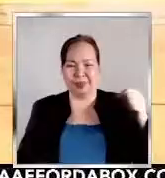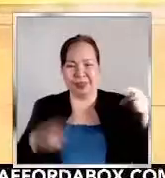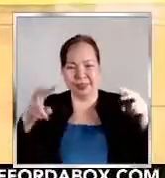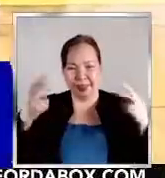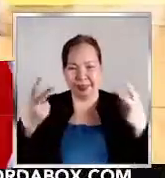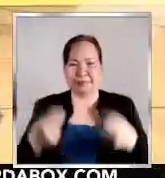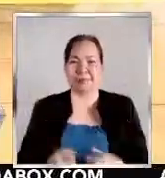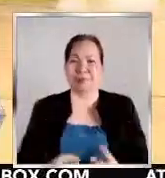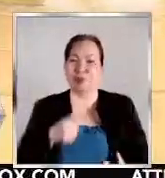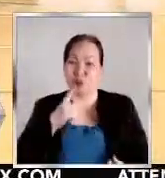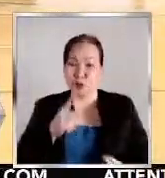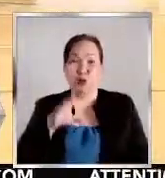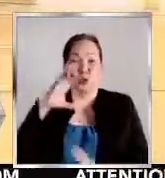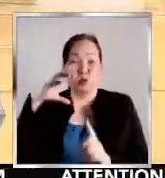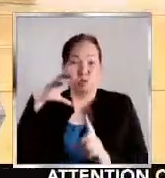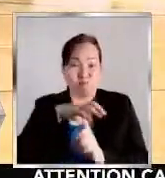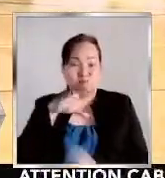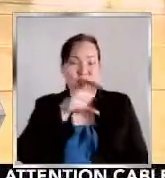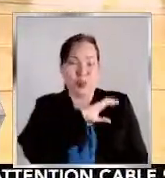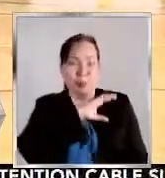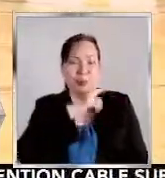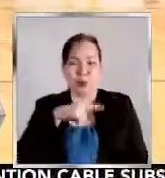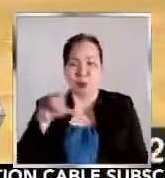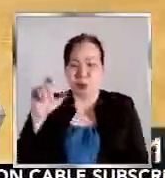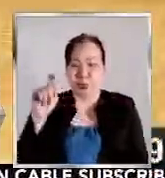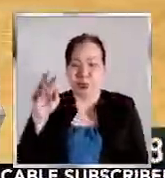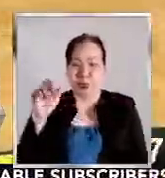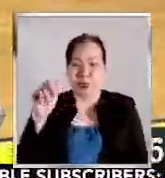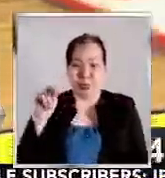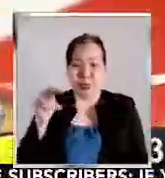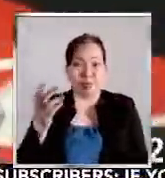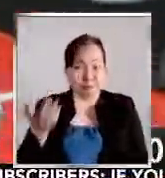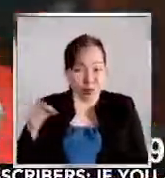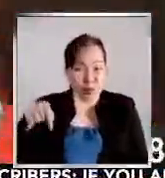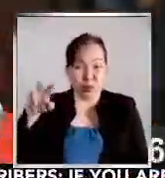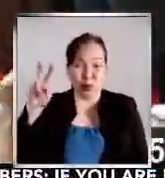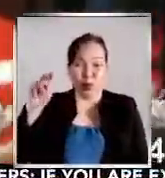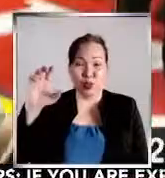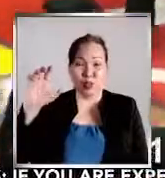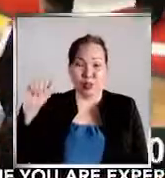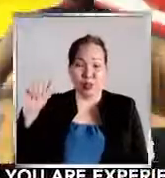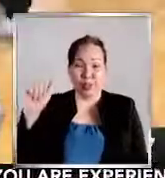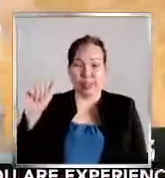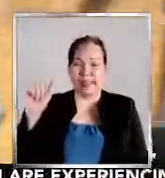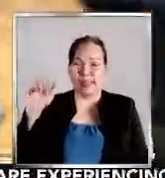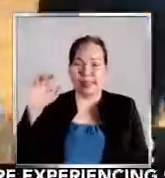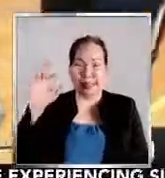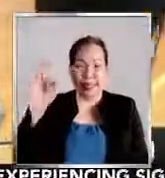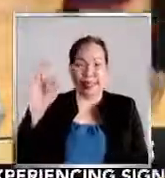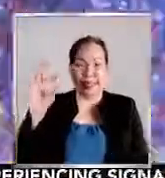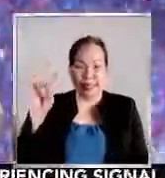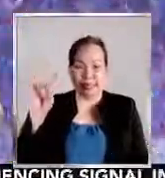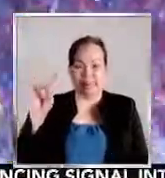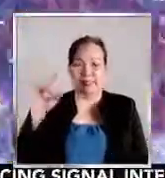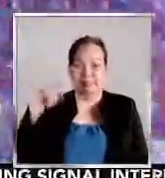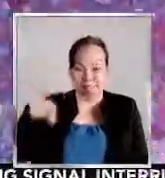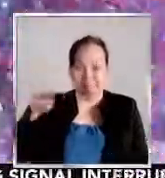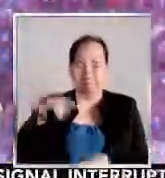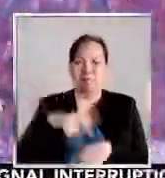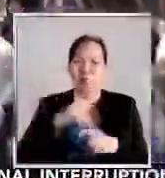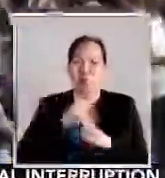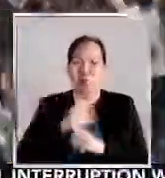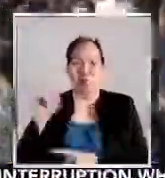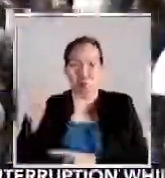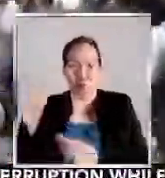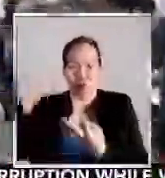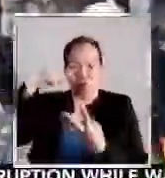na ang Letran Knights sa NCAA Season 97. At Ivan, mula first hanggang fourth quarter ay lamang nga ang Letran dahilan